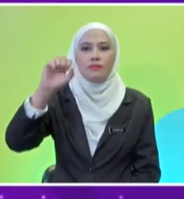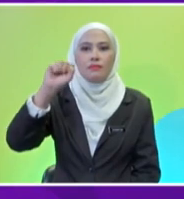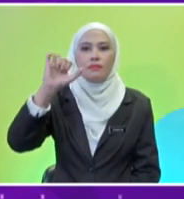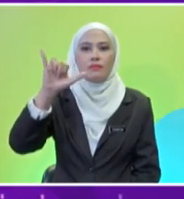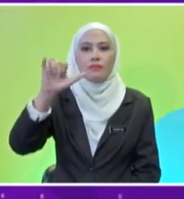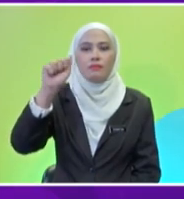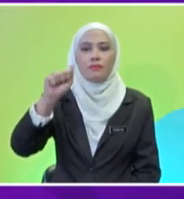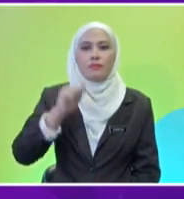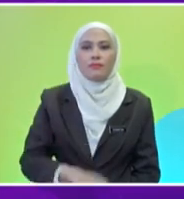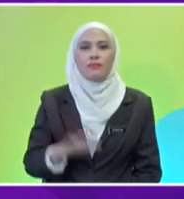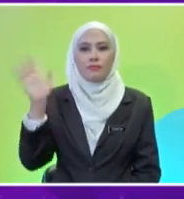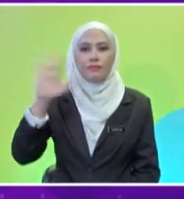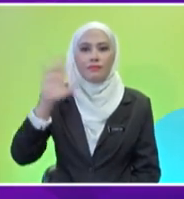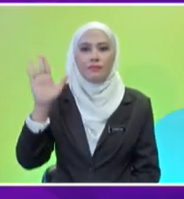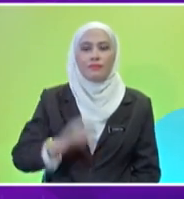Haikal